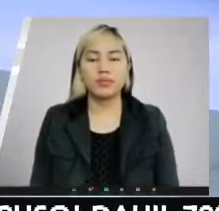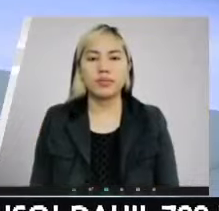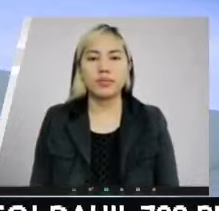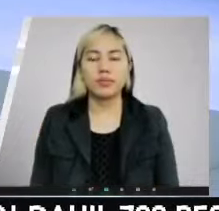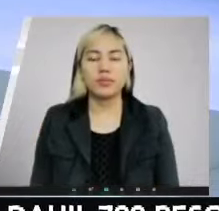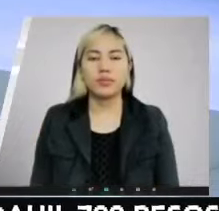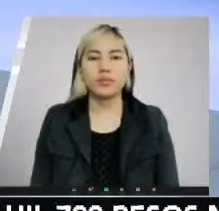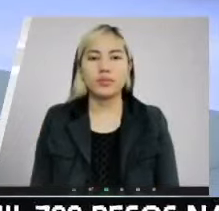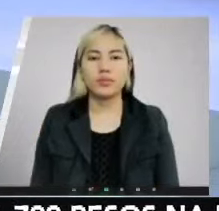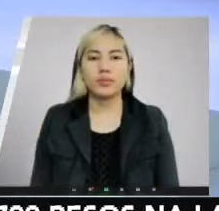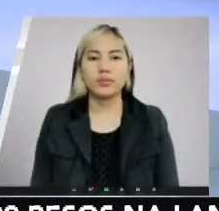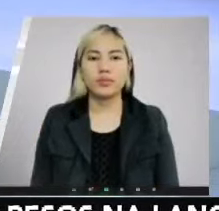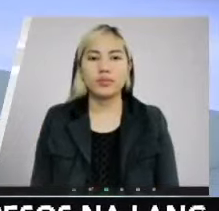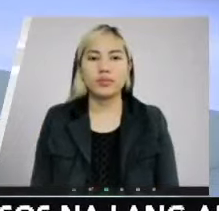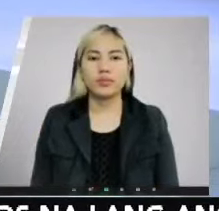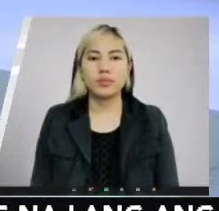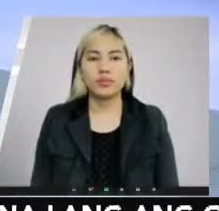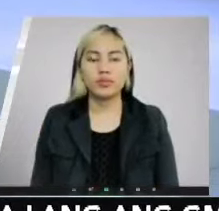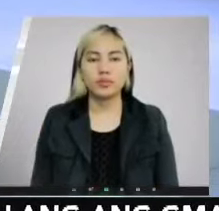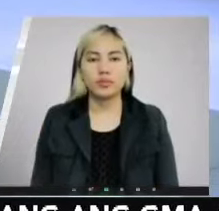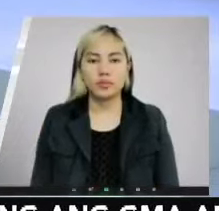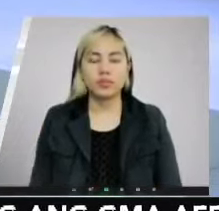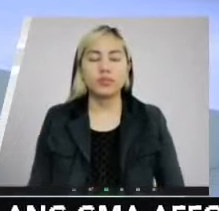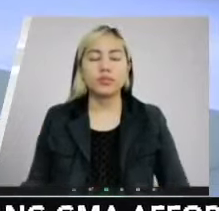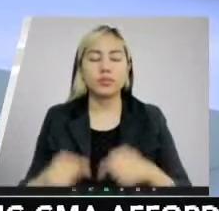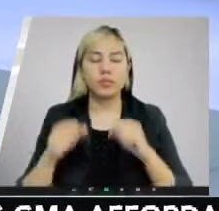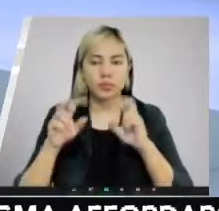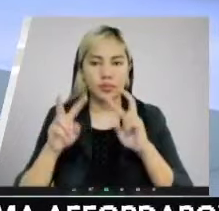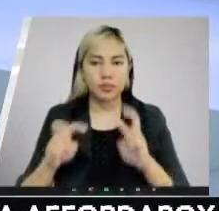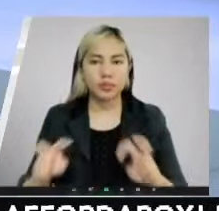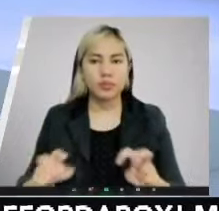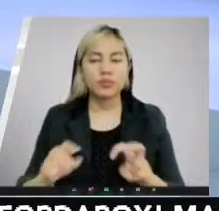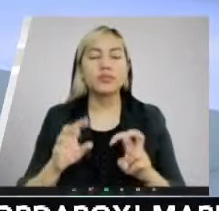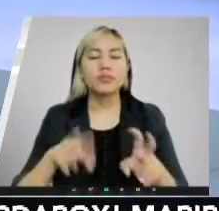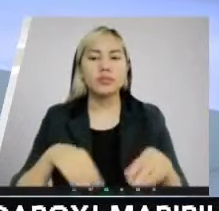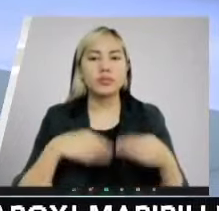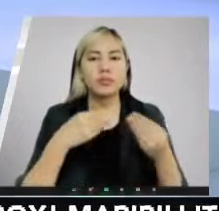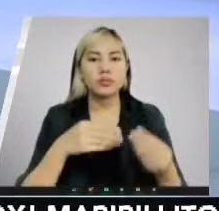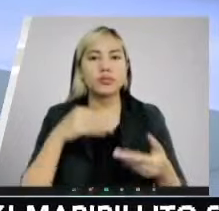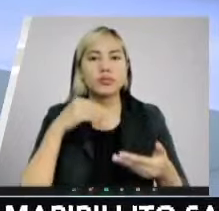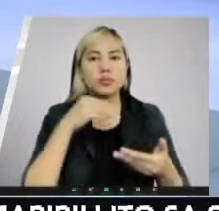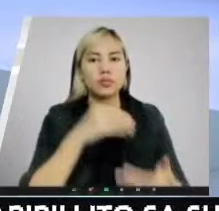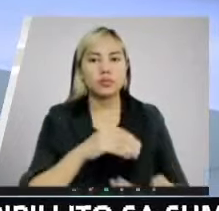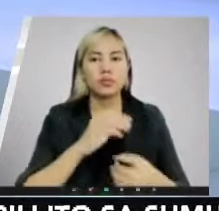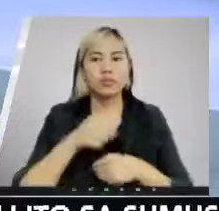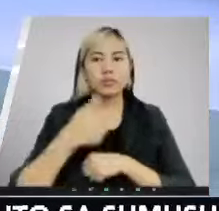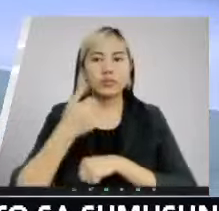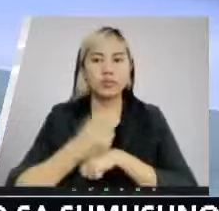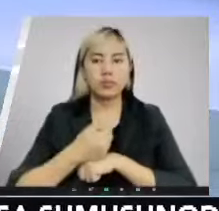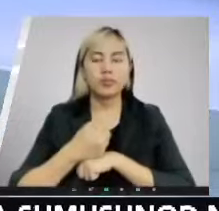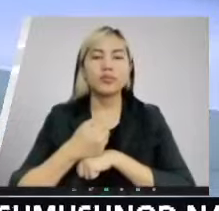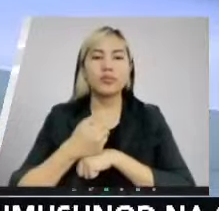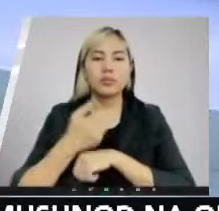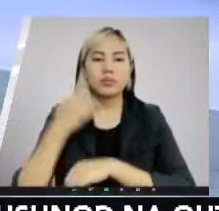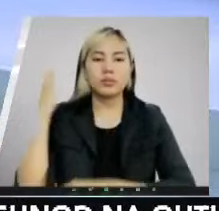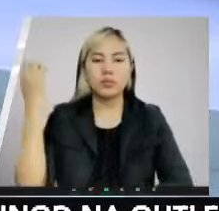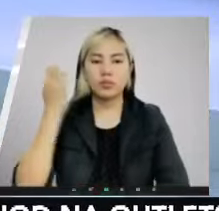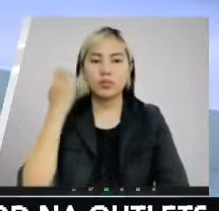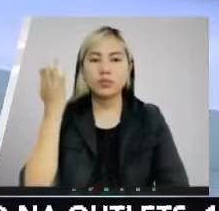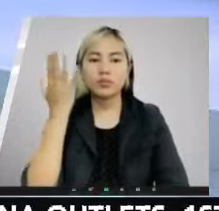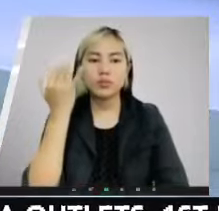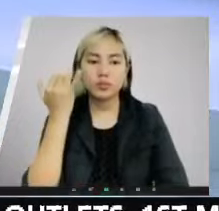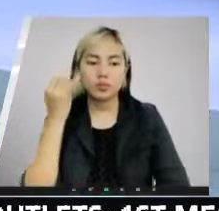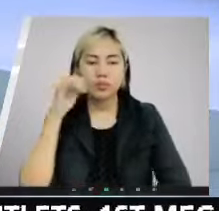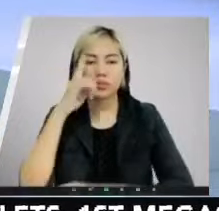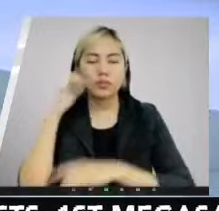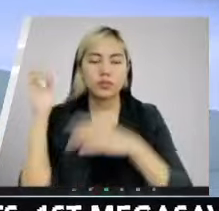Pinag-aaralan na ang pagbibigay ng ayuda at posibleng pagdeklara ng state of calamity sa Zamboanga City dahil sa epekto ng masamang panahon. Detalye tayo sa ulat